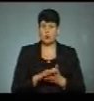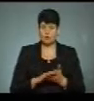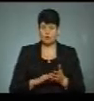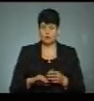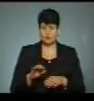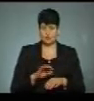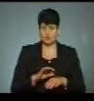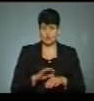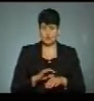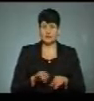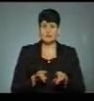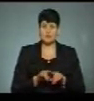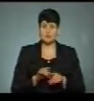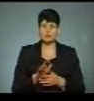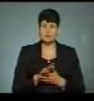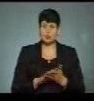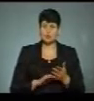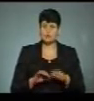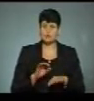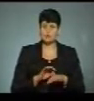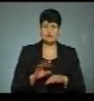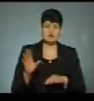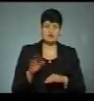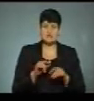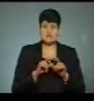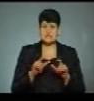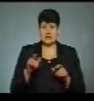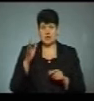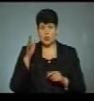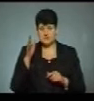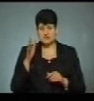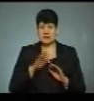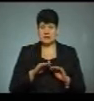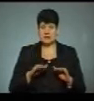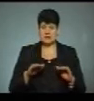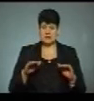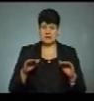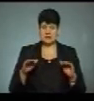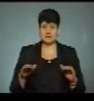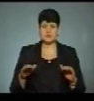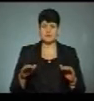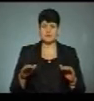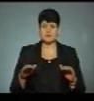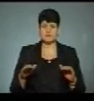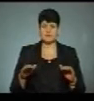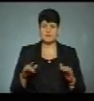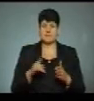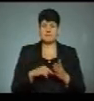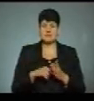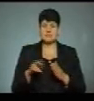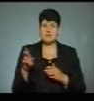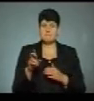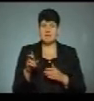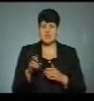хворіти. Продовжують хворіти також усі заклади освіти, дітки з усіх закладів освіти міста Бережан